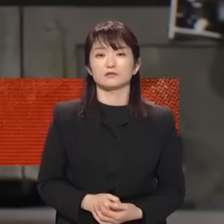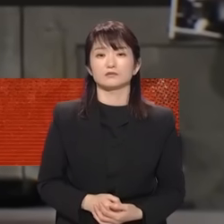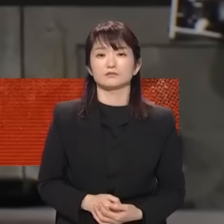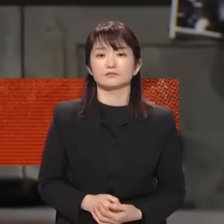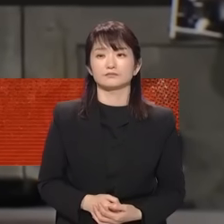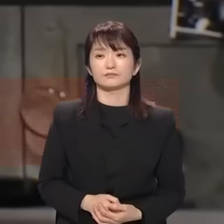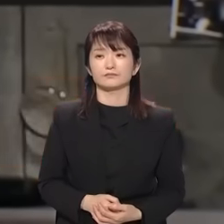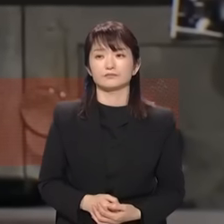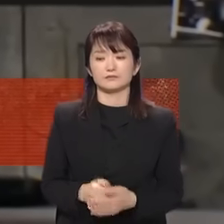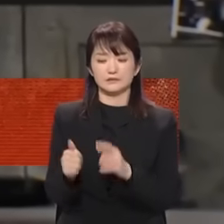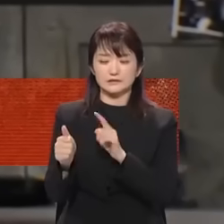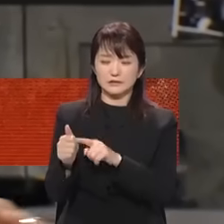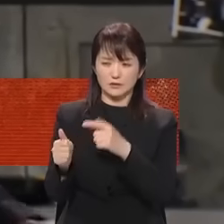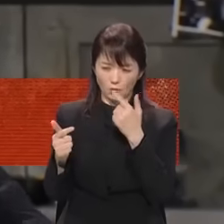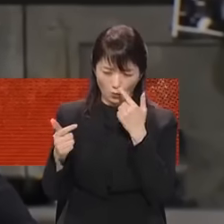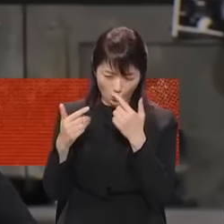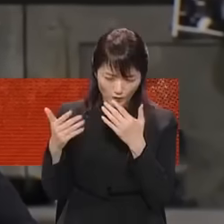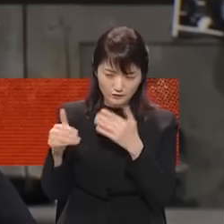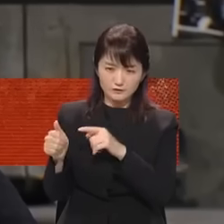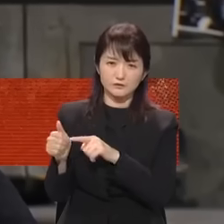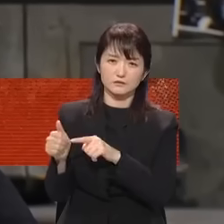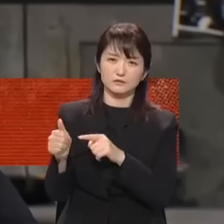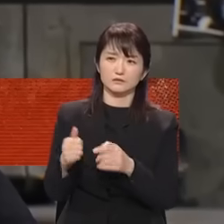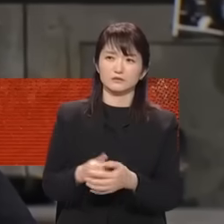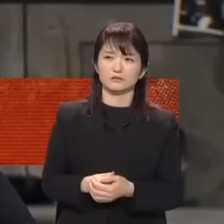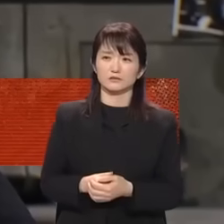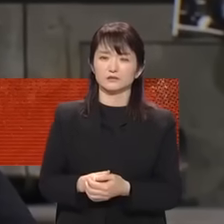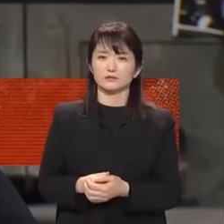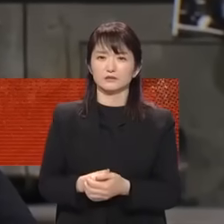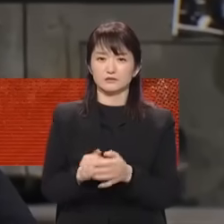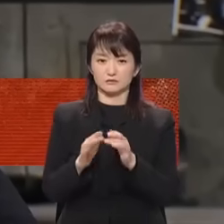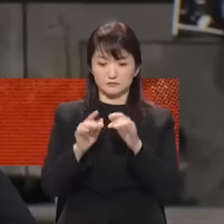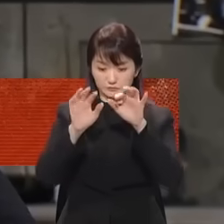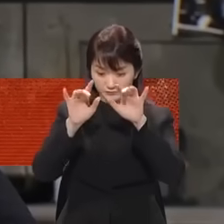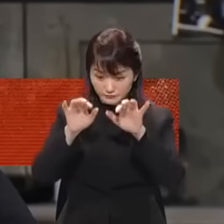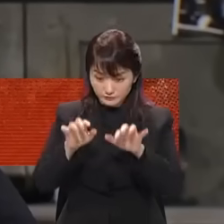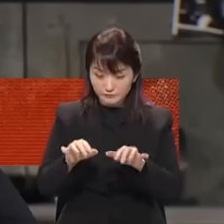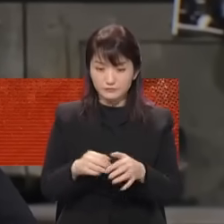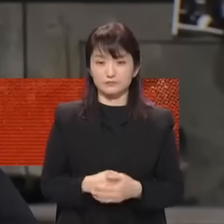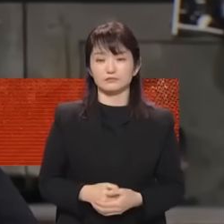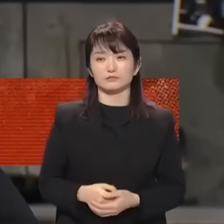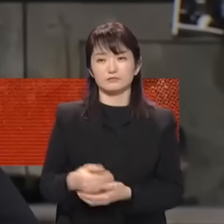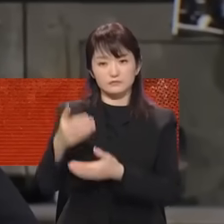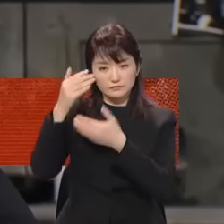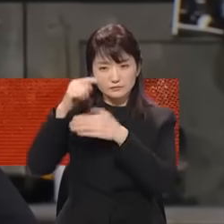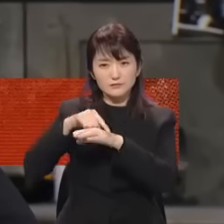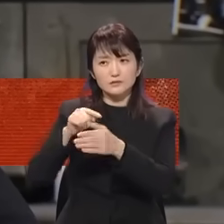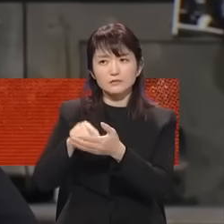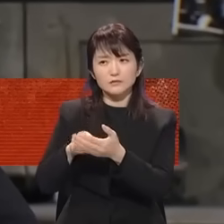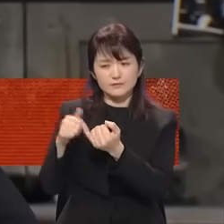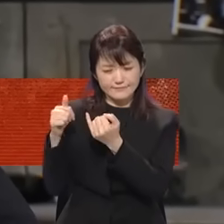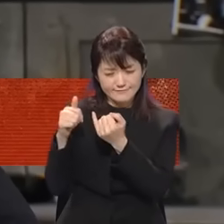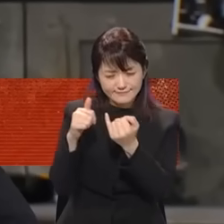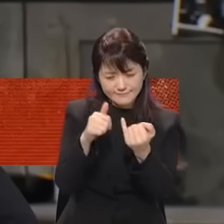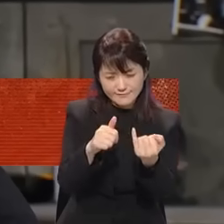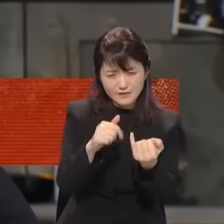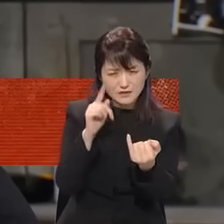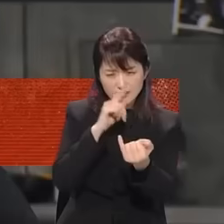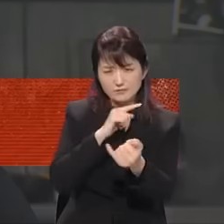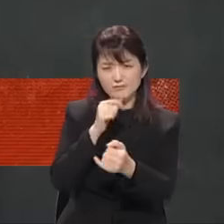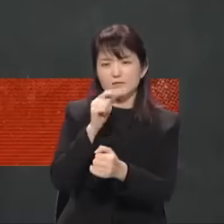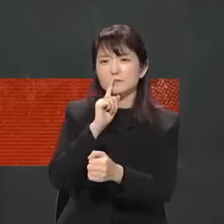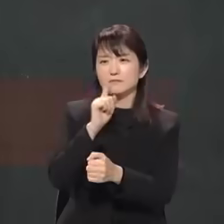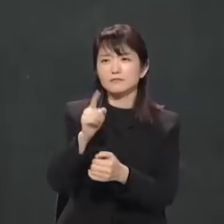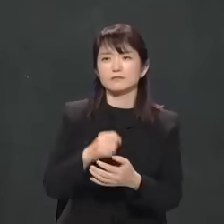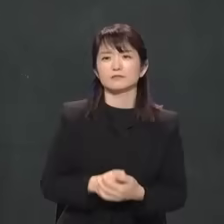틀림없어 보이긴 하는데이 사람이 또 그글을 달았습니다 어떻게 하냐면 팬의 마음을 스토킹으로 비하시키는 거고요 그